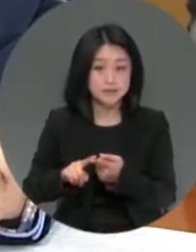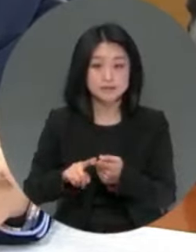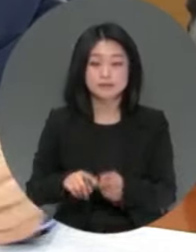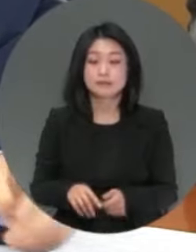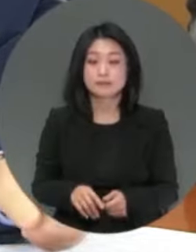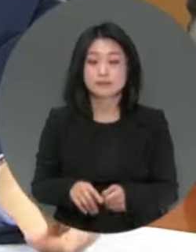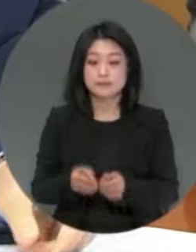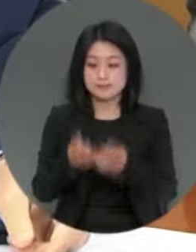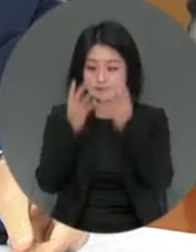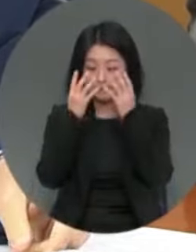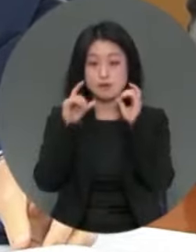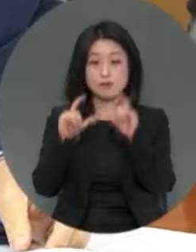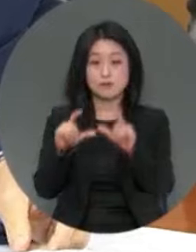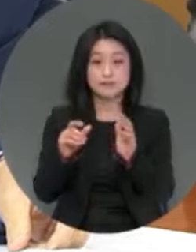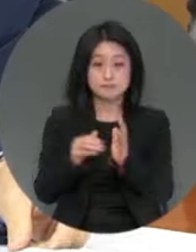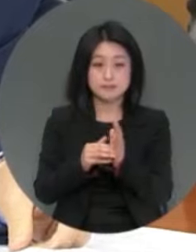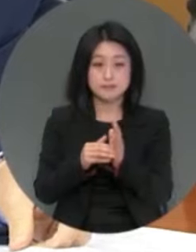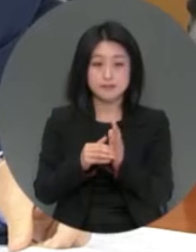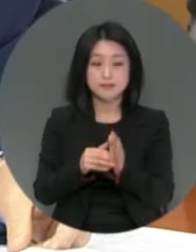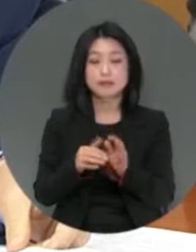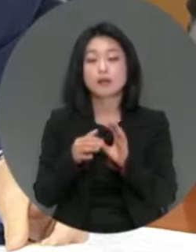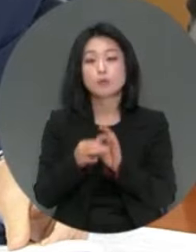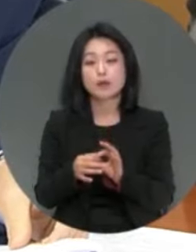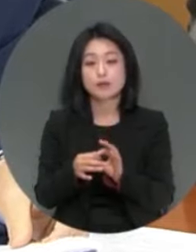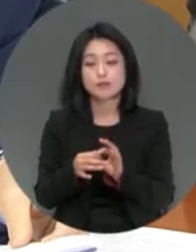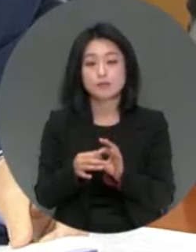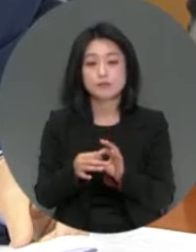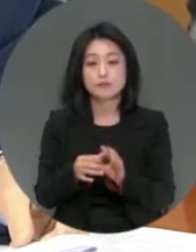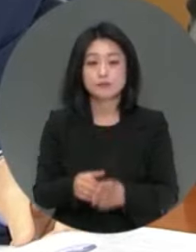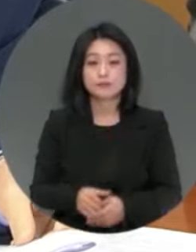1심에서 징역형이 나왔습니다. 이 관련해서요.